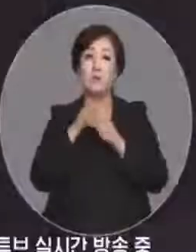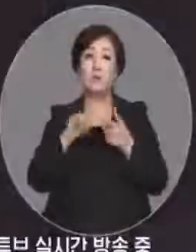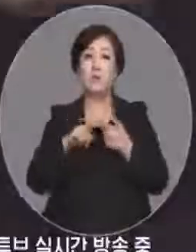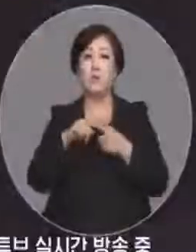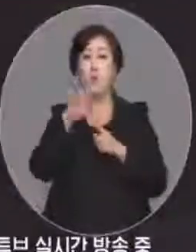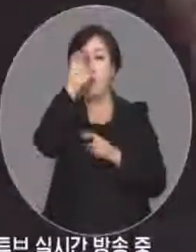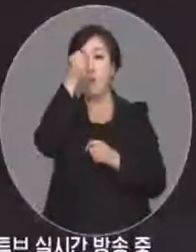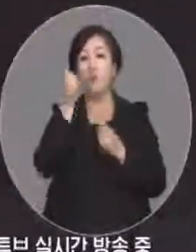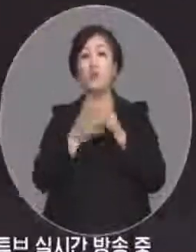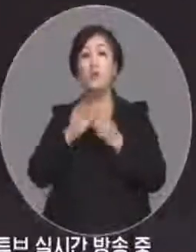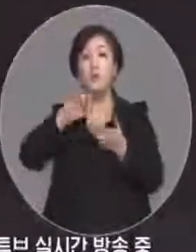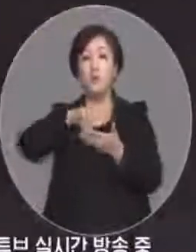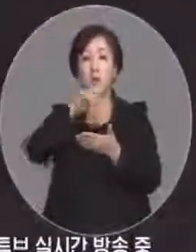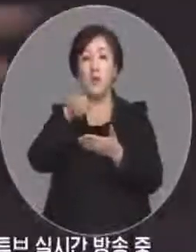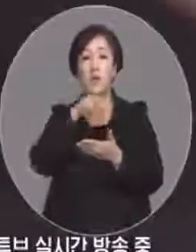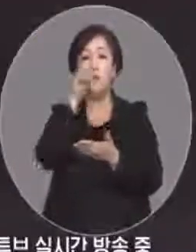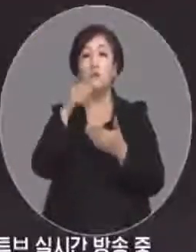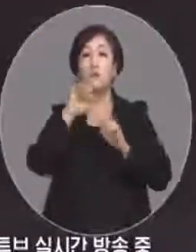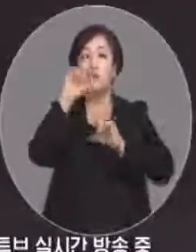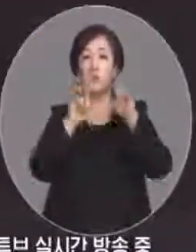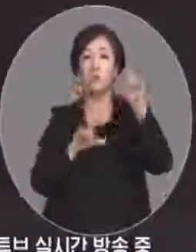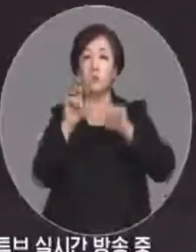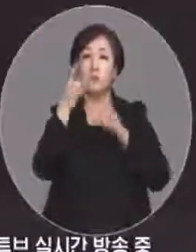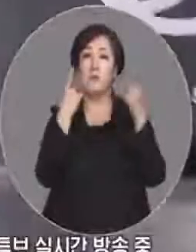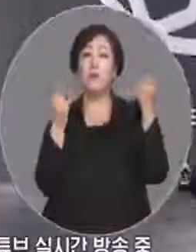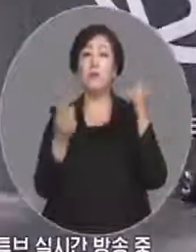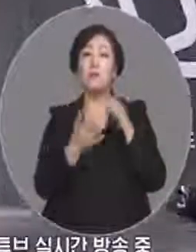대고 끝없이 돌며 무대를 장악합니다.